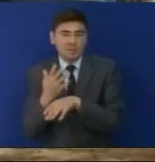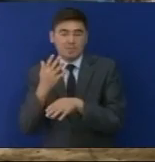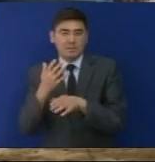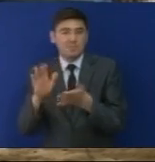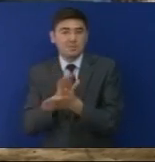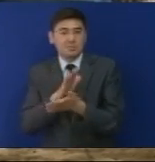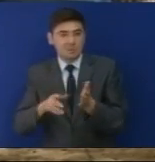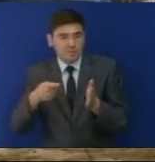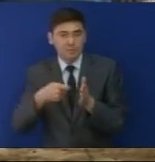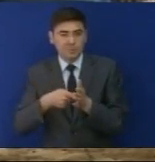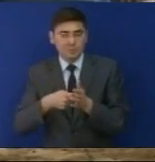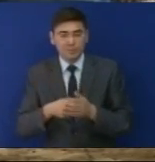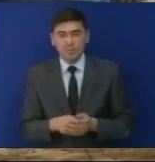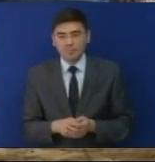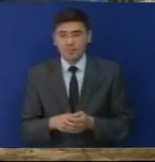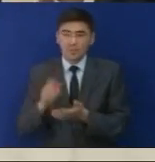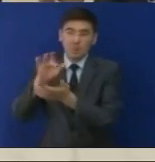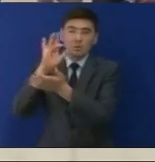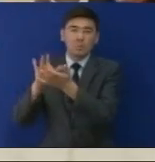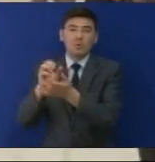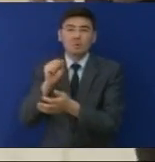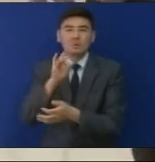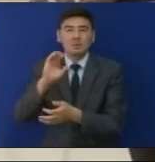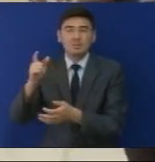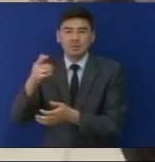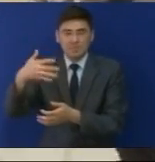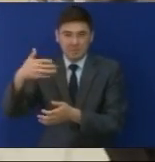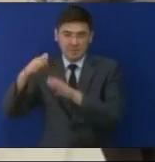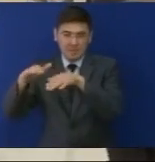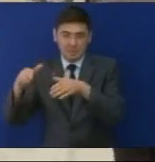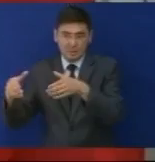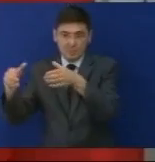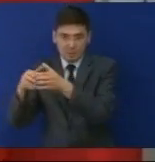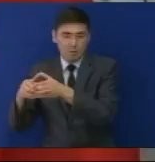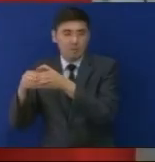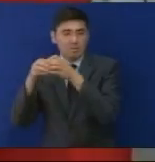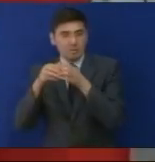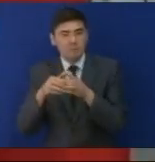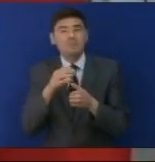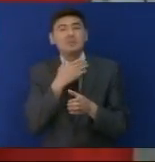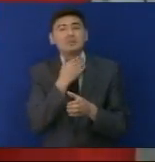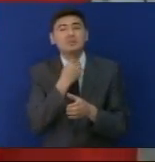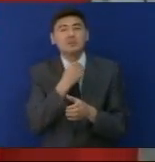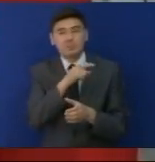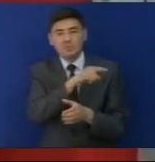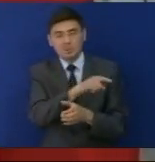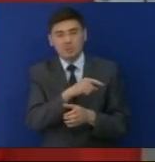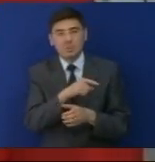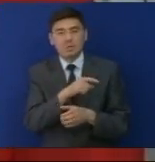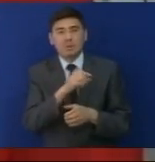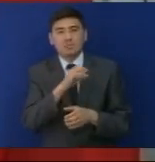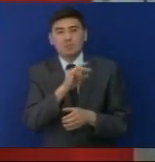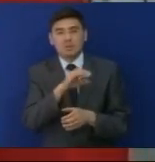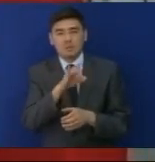спонсорской поддержке 50 детей из города Арысь смогут отдохнуть в одном из санаториев нашего города. Для них уже также разработана программа.